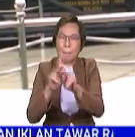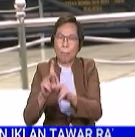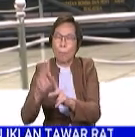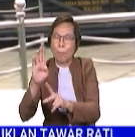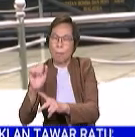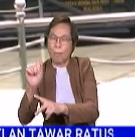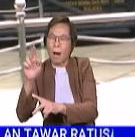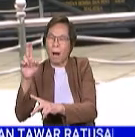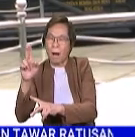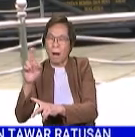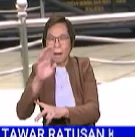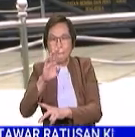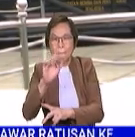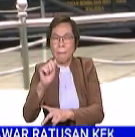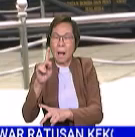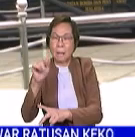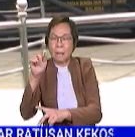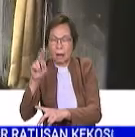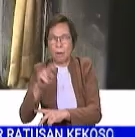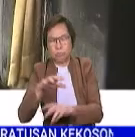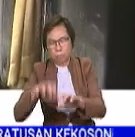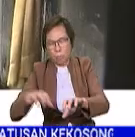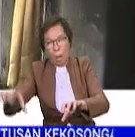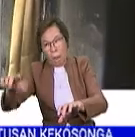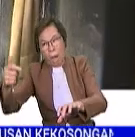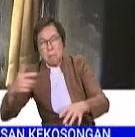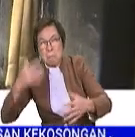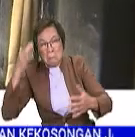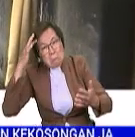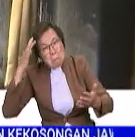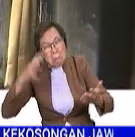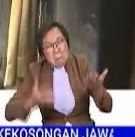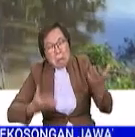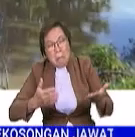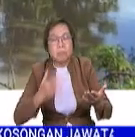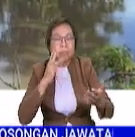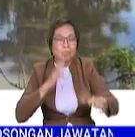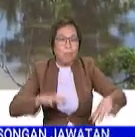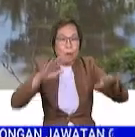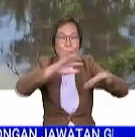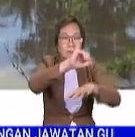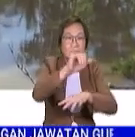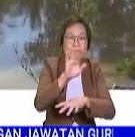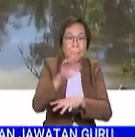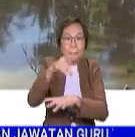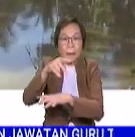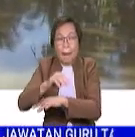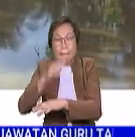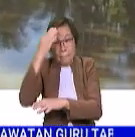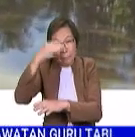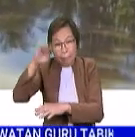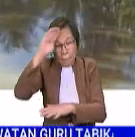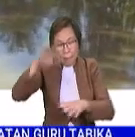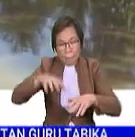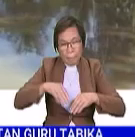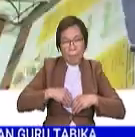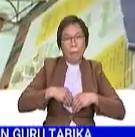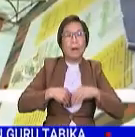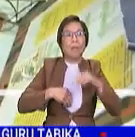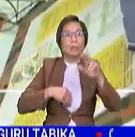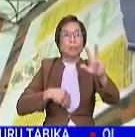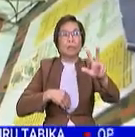yang disangkakan turut terjejas bagi tempo 9bulan tahun ini jbpm perles menerima 745